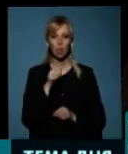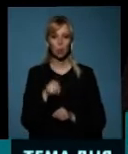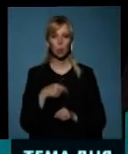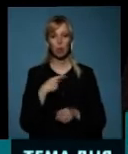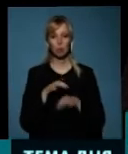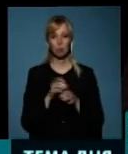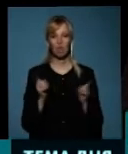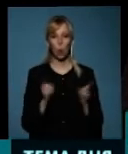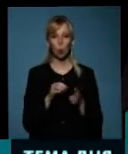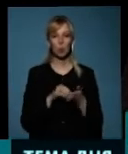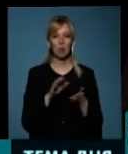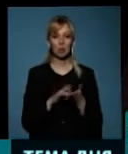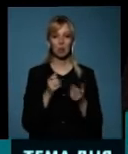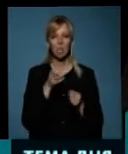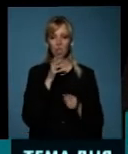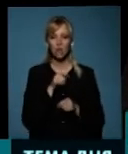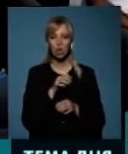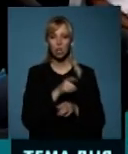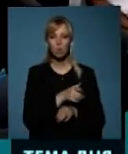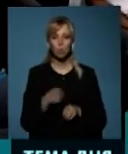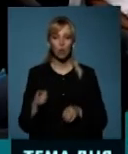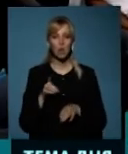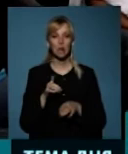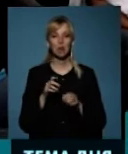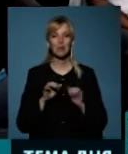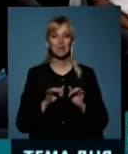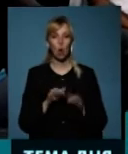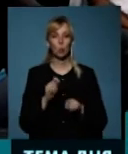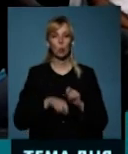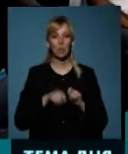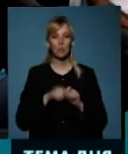наведу коротку статистику, да, за час проведення цих заходів перевірено